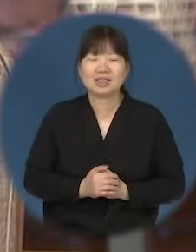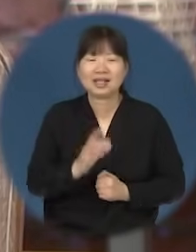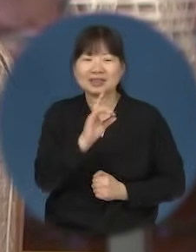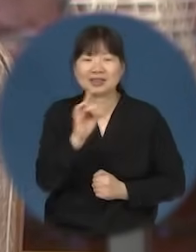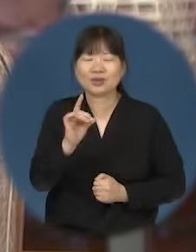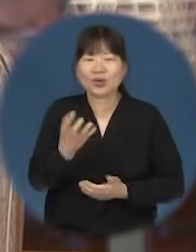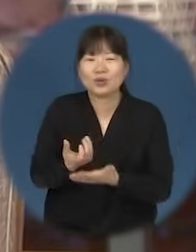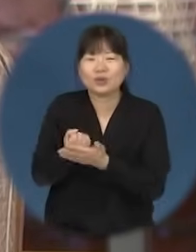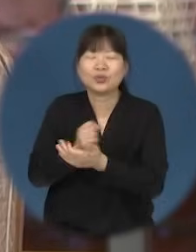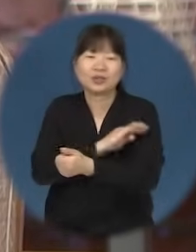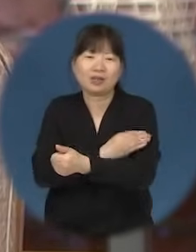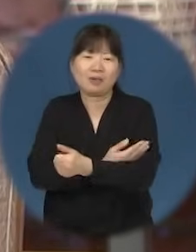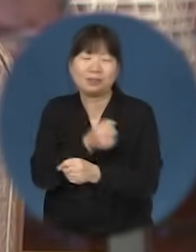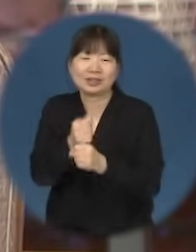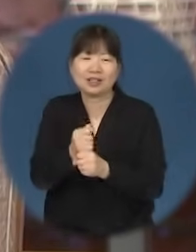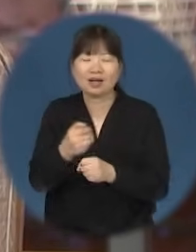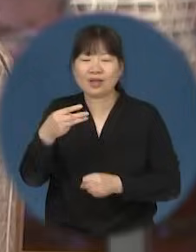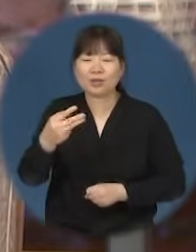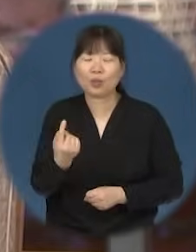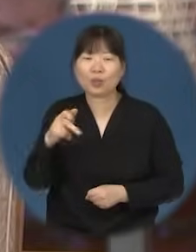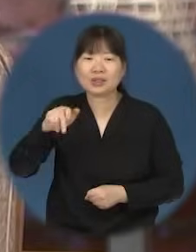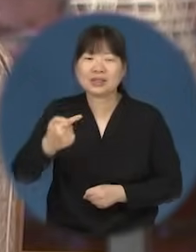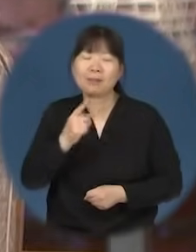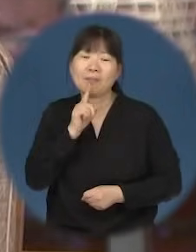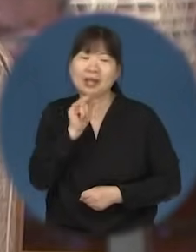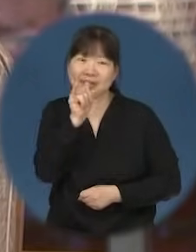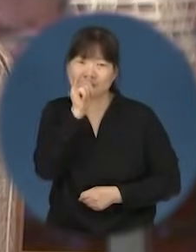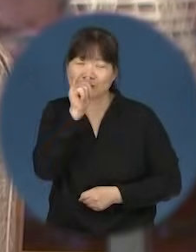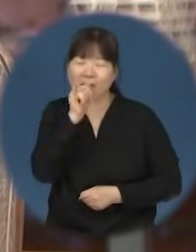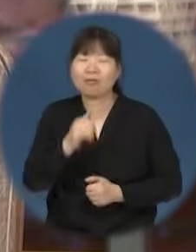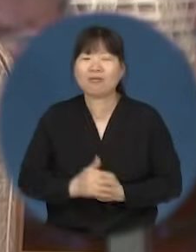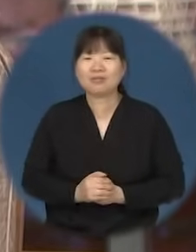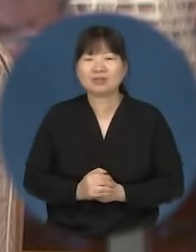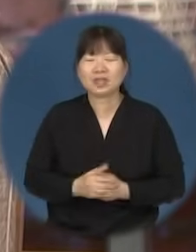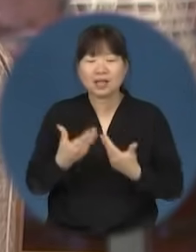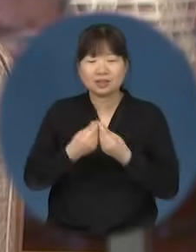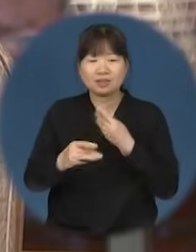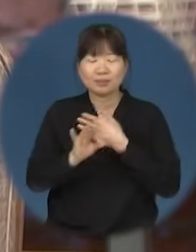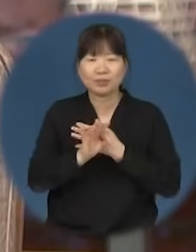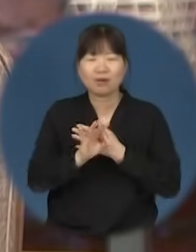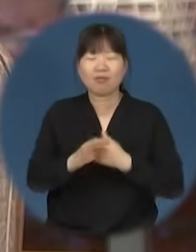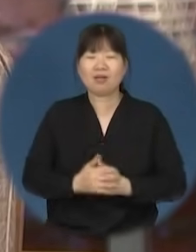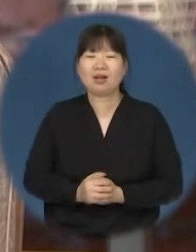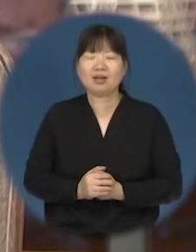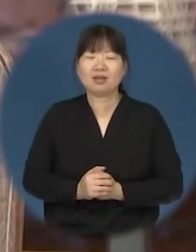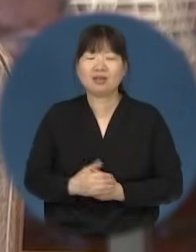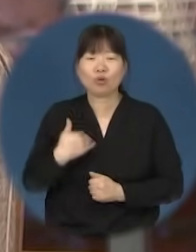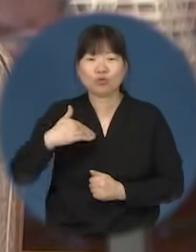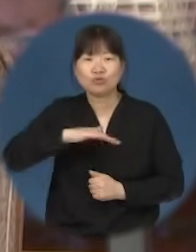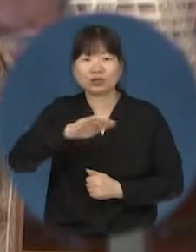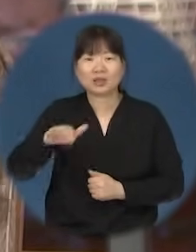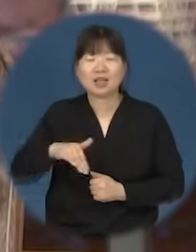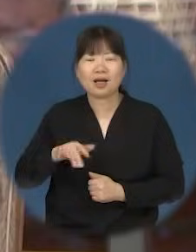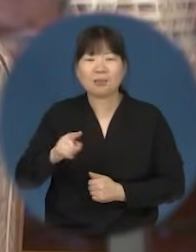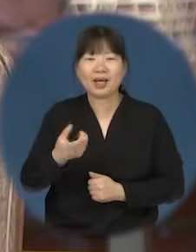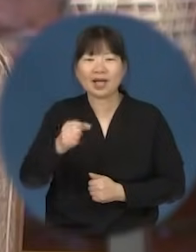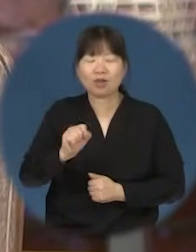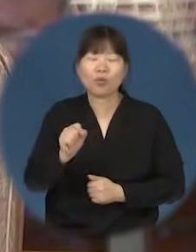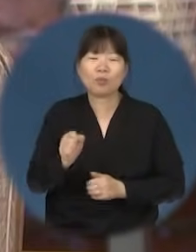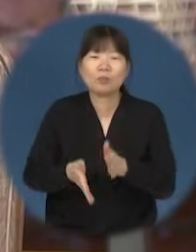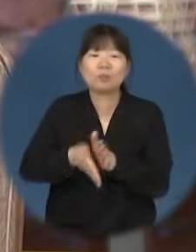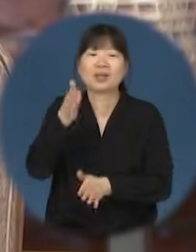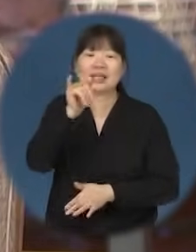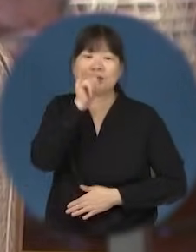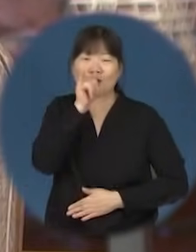디지털 소유권을 만드는, 그러니까 그걸 토큰이라고 그랬잖아요. 예, 예. 디지털 토큰을 만드는 거예요. 예를 예. 들어서 뭐냐면 우리가 뭐 100억짜리 빌딩이 있다.